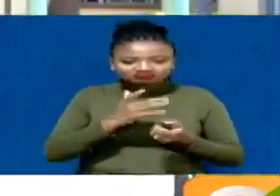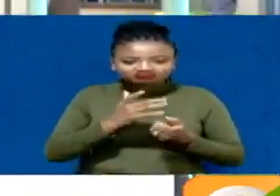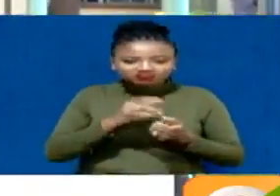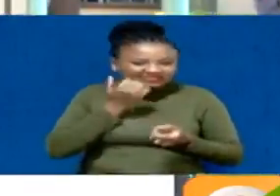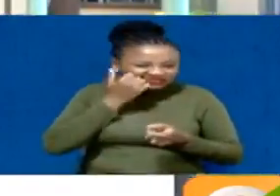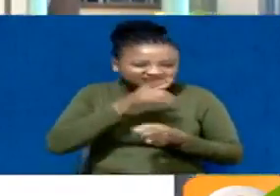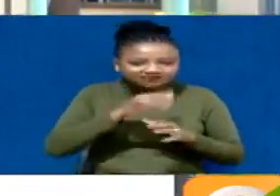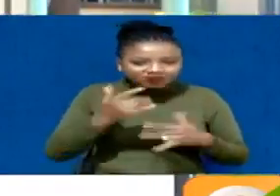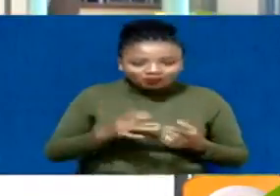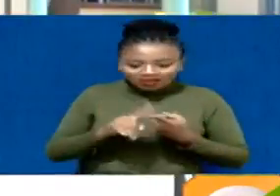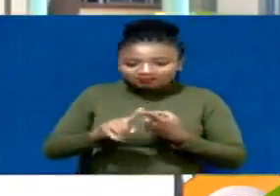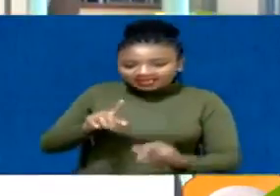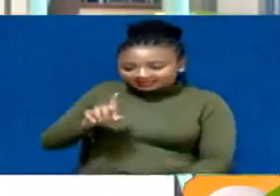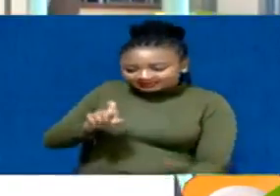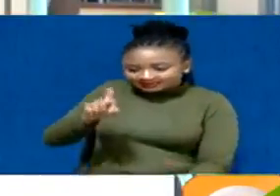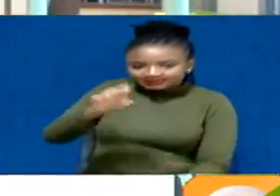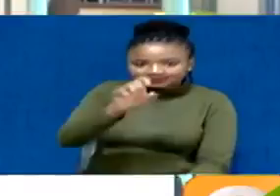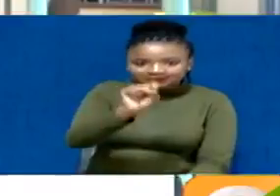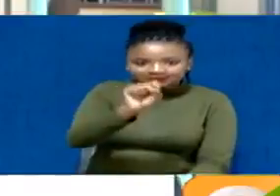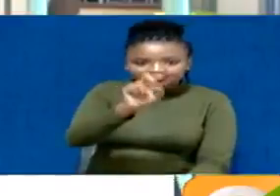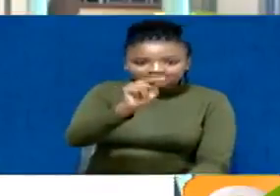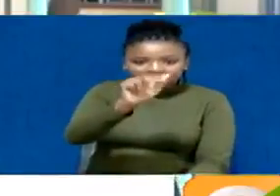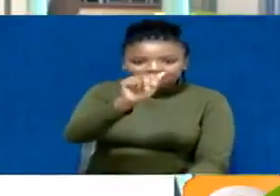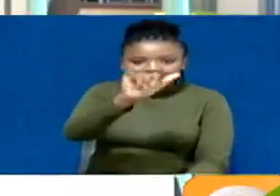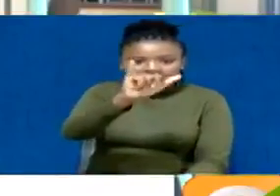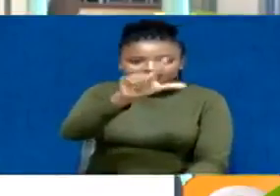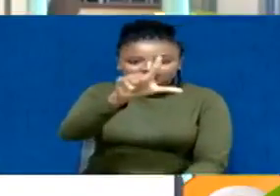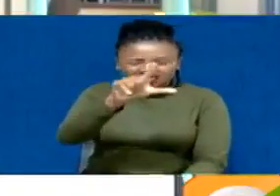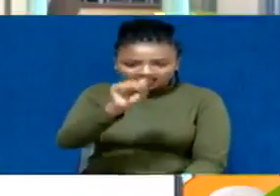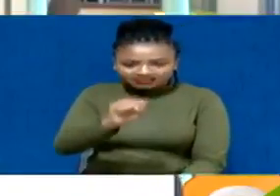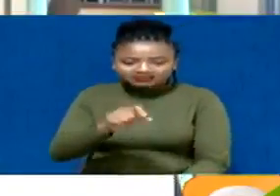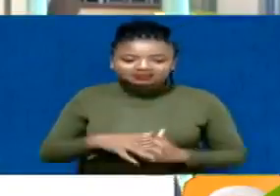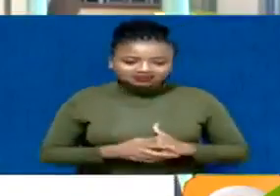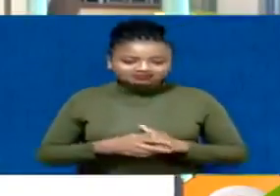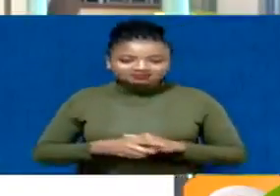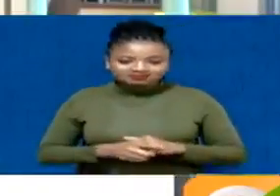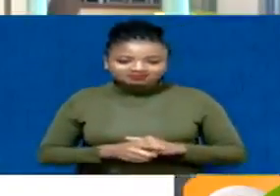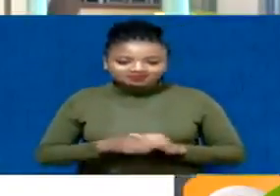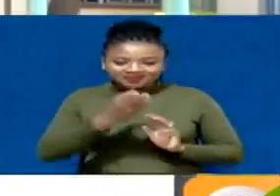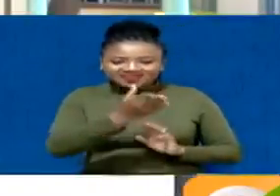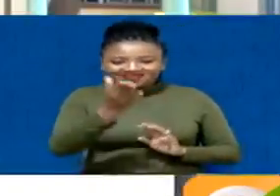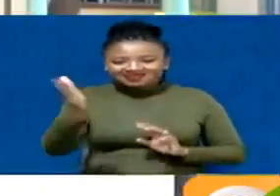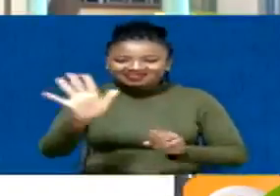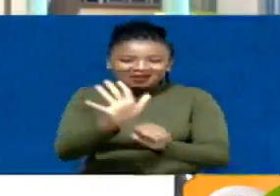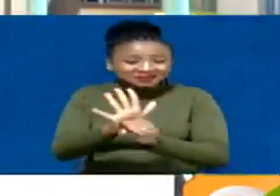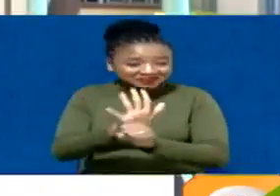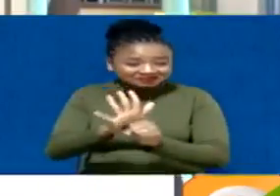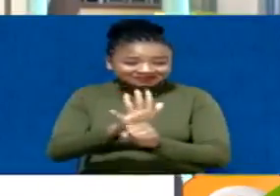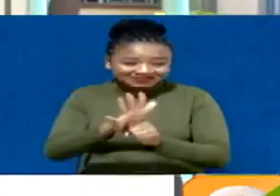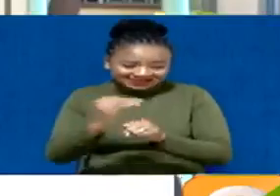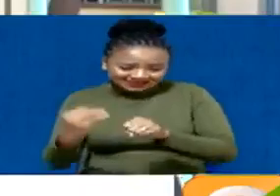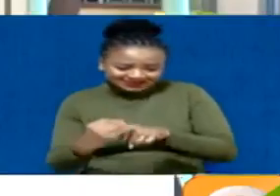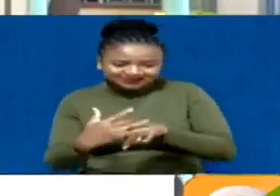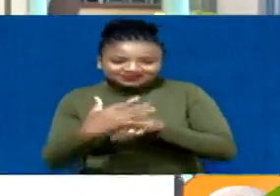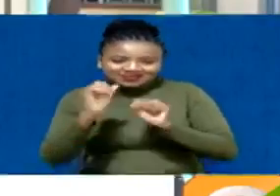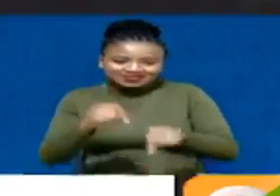freshwater bodies. And most of those snails are actually found around the lake shore and in some water bodies around the lake